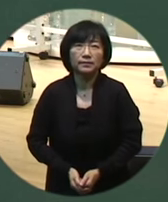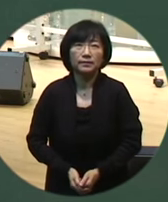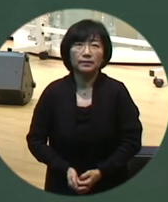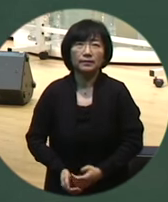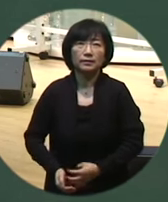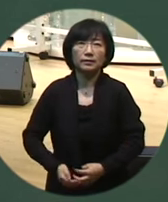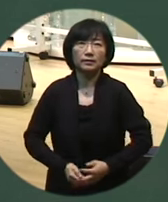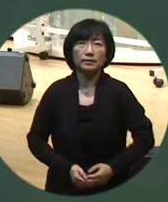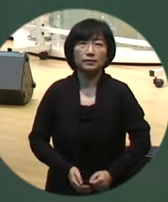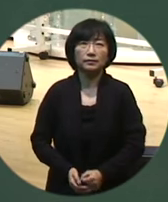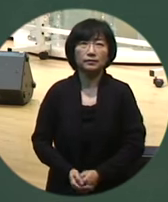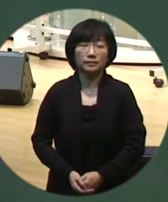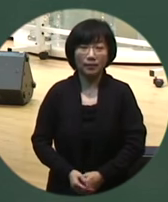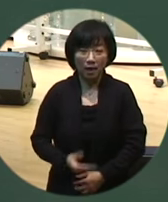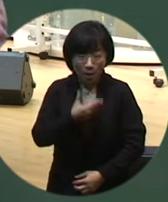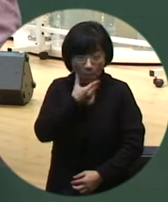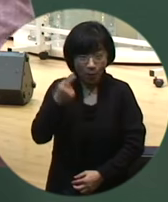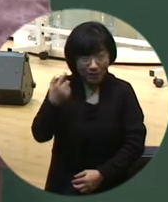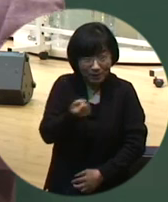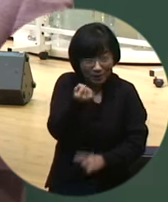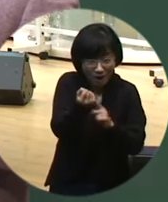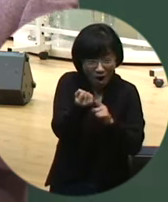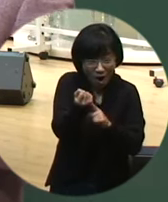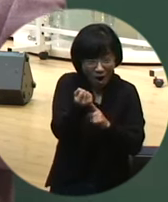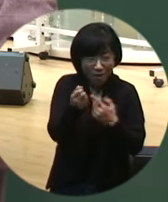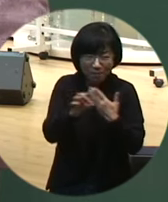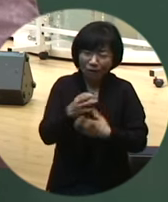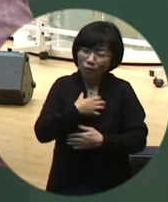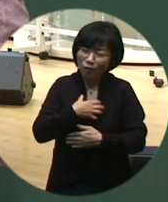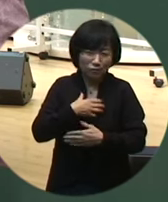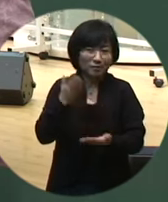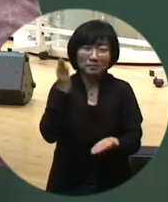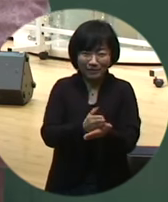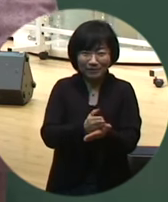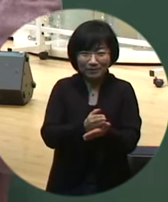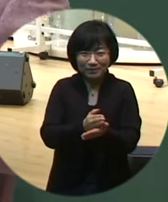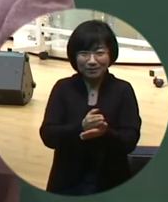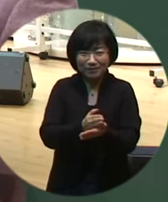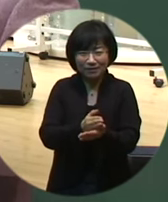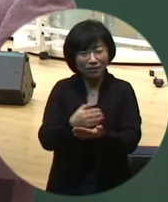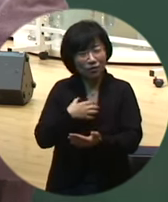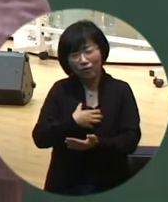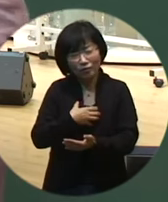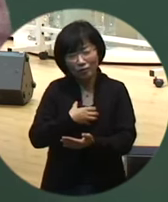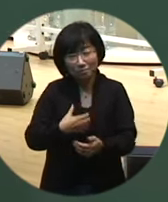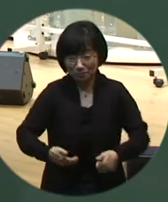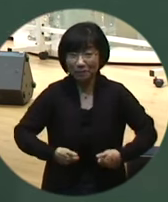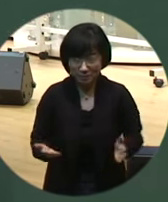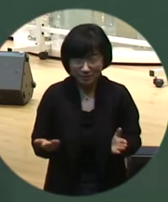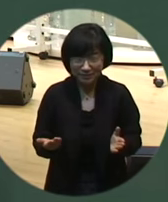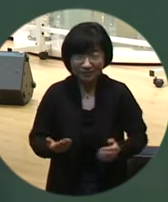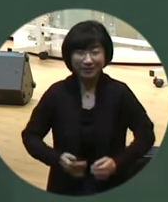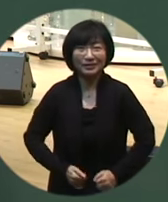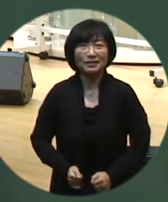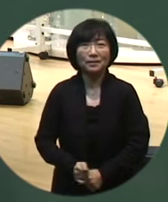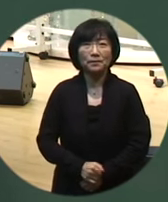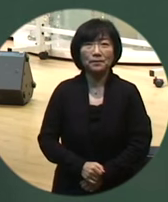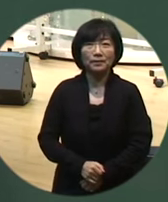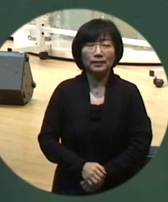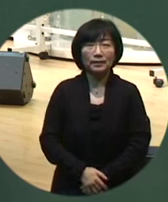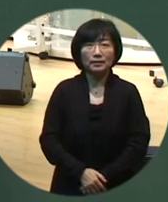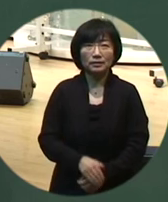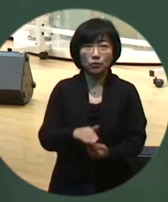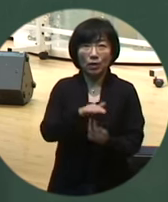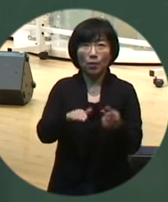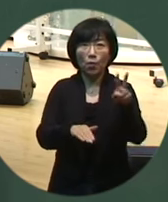가지고 아무것도 걱정 안 해도 돼요. So if you have the gospel, there's nothing for you to worry about. 뭐가 염려가 됩니까? What should you be consumed? What worry should you have? 요한복음 5장